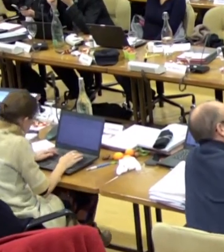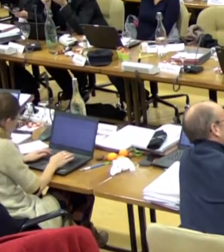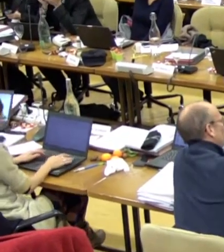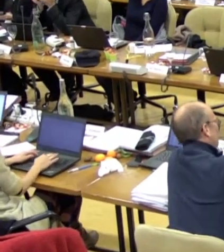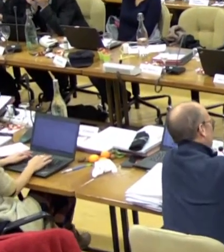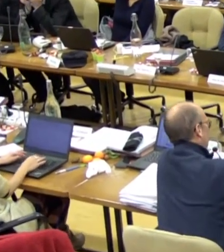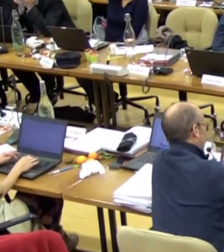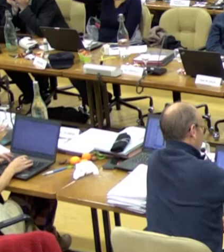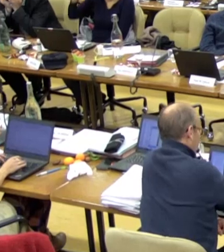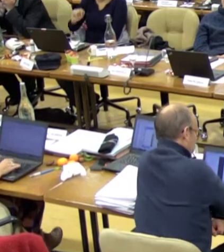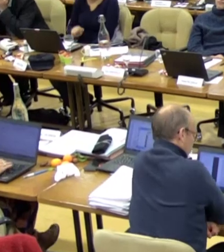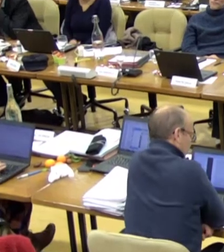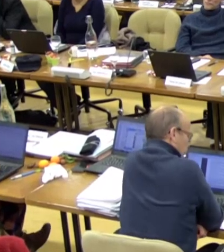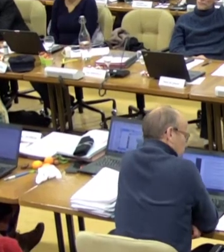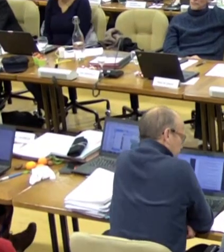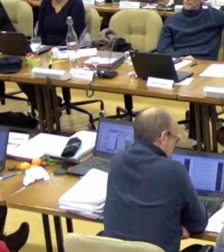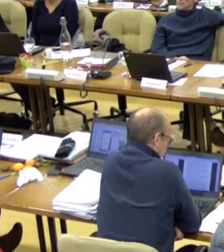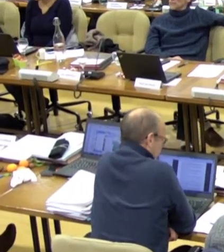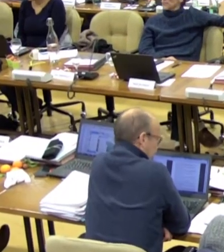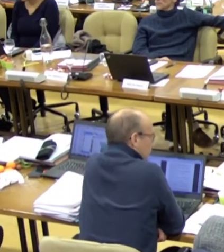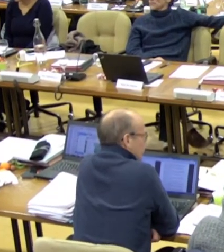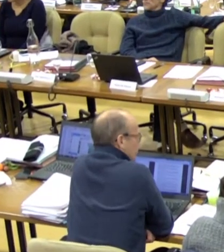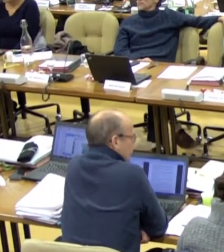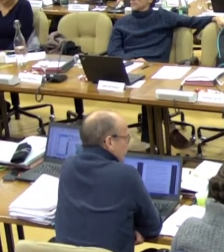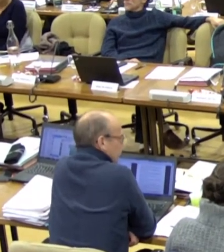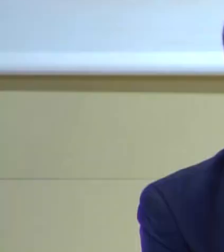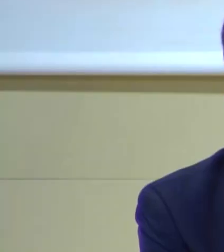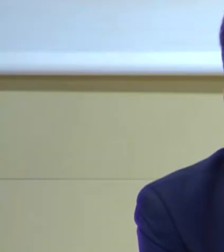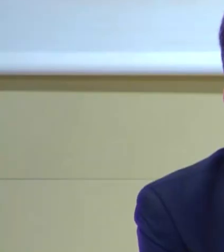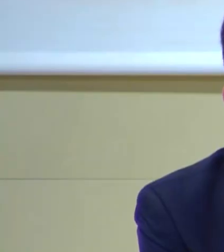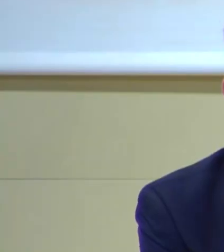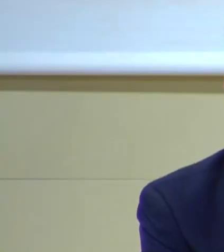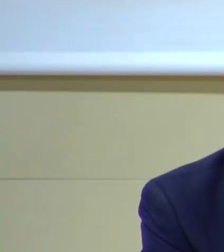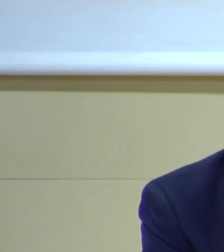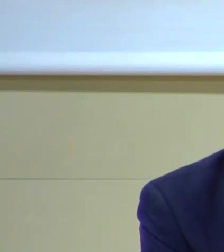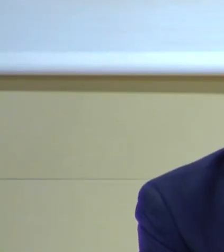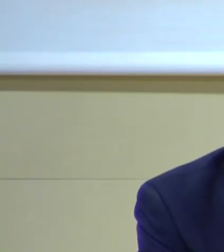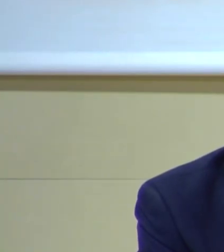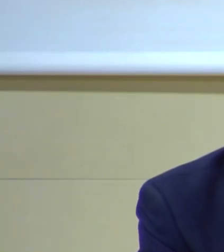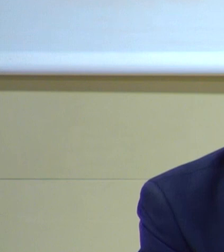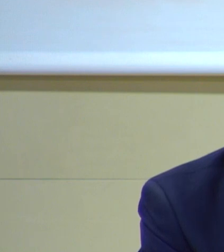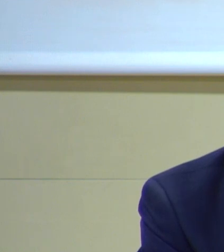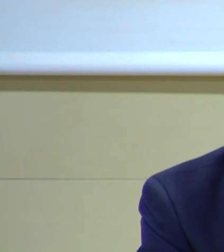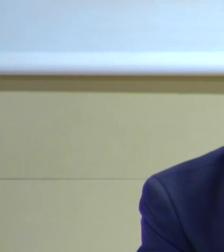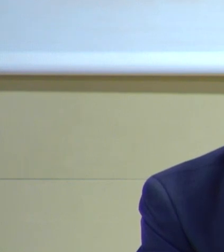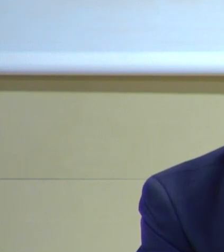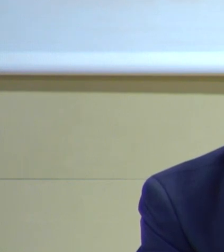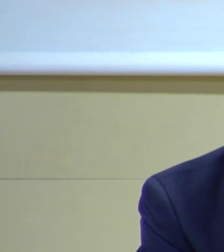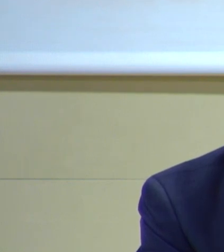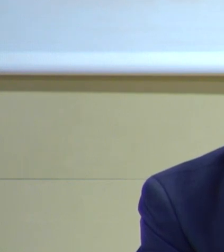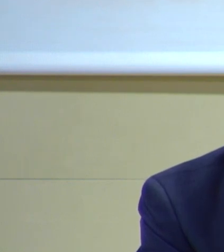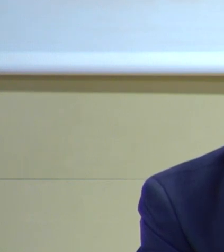air cge rpm agr gp l'amendement est adopté je mets la délibération aux voies